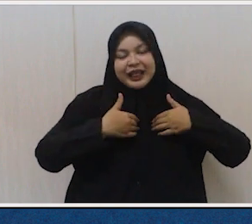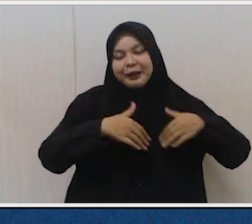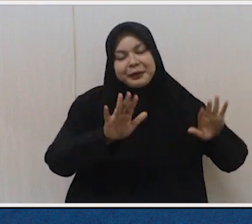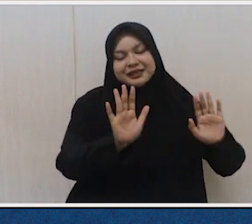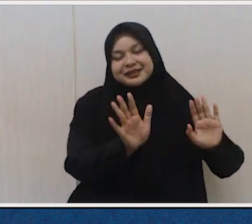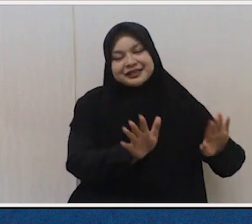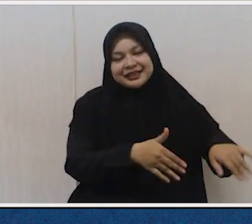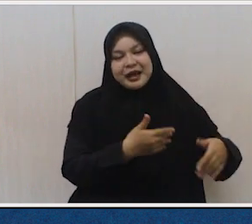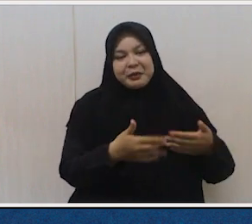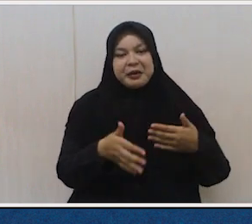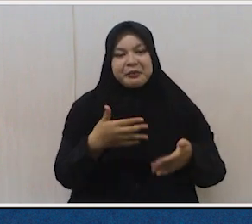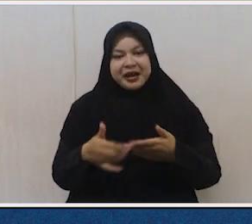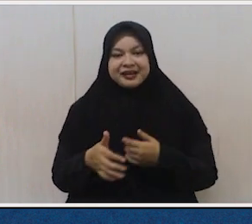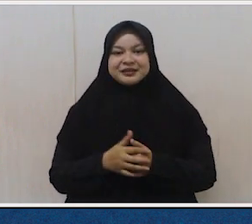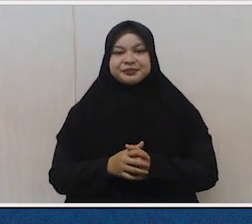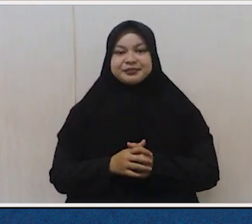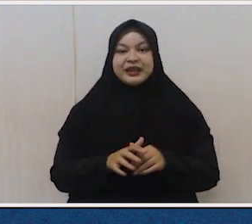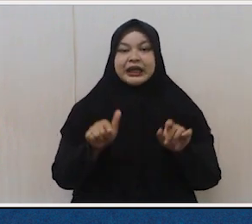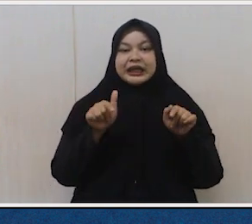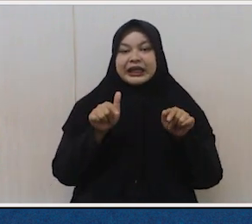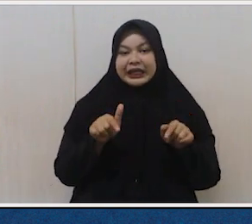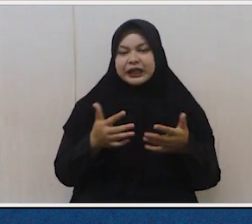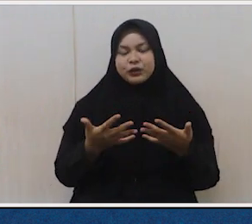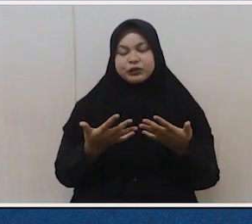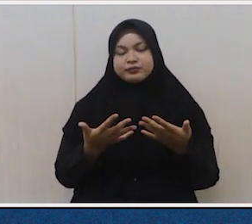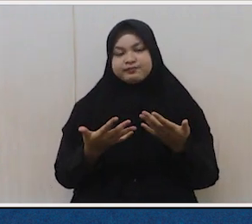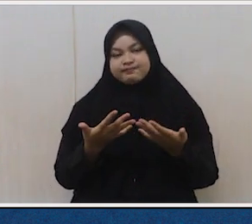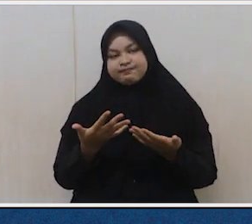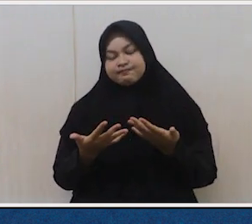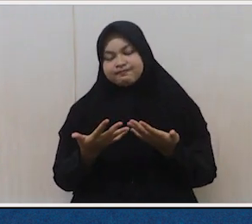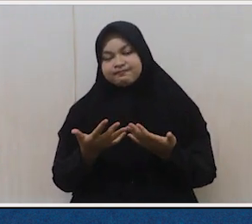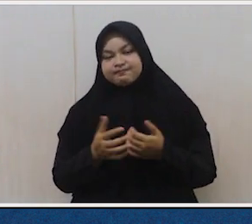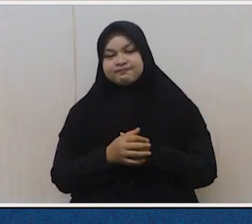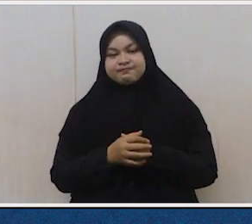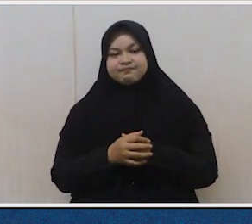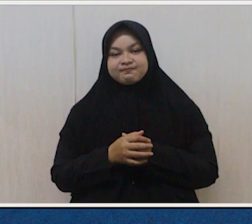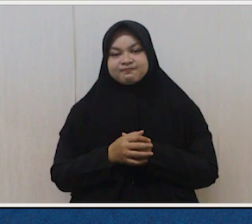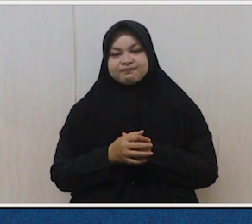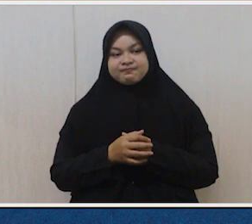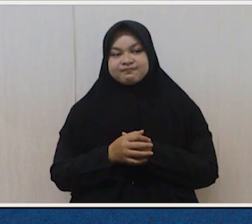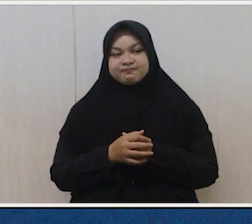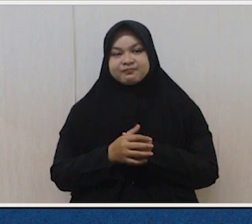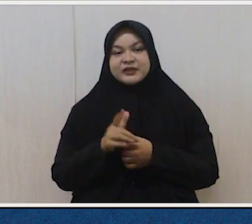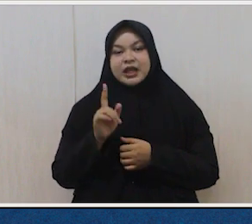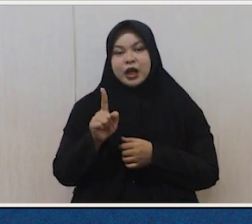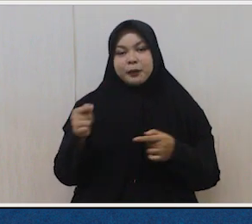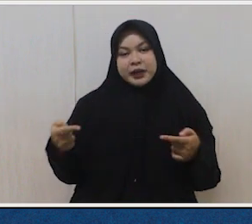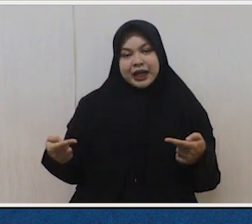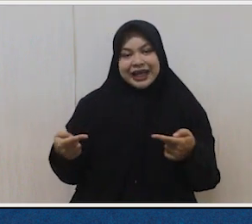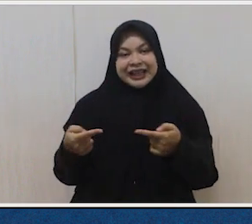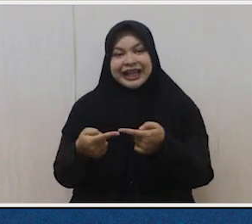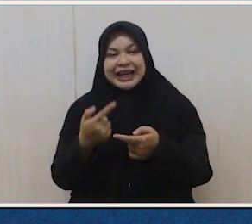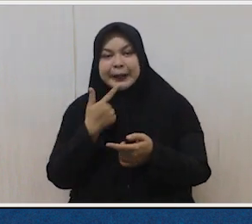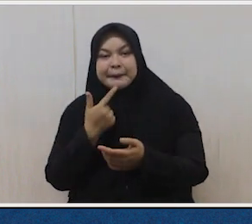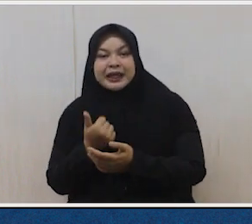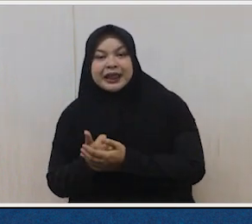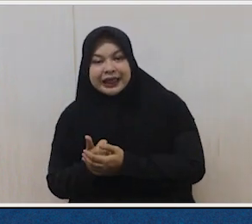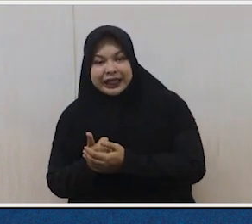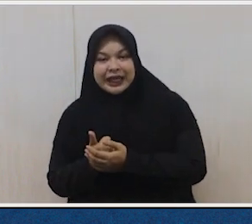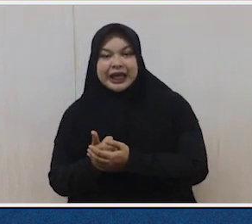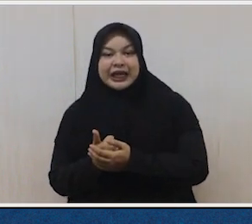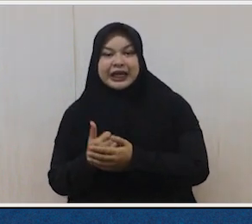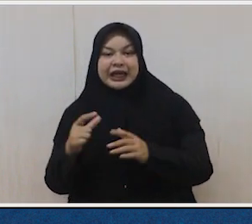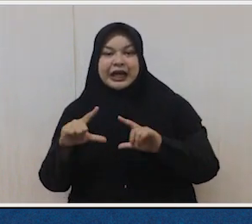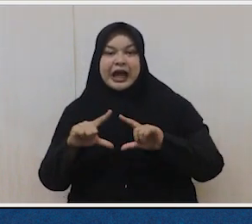kir-kira gitu pertimbangannya jadi memang sebegitu eh apa eh berkaitan dengan dengan kepentingan